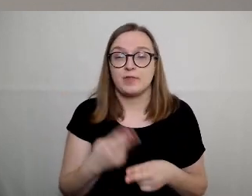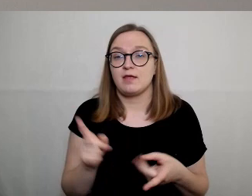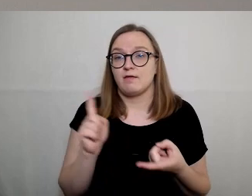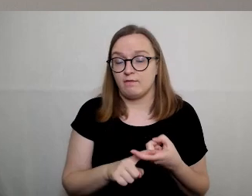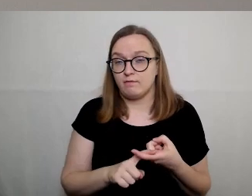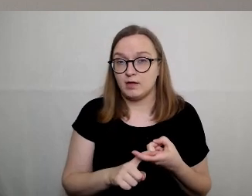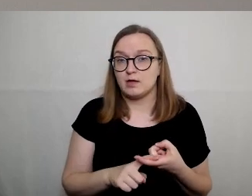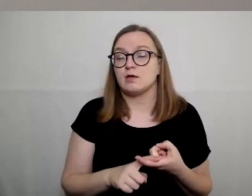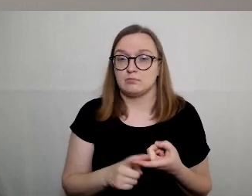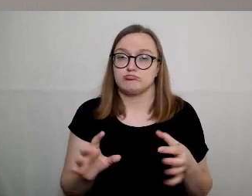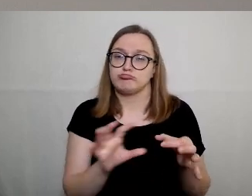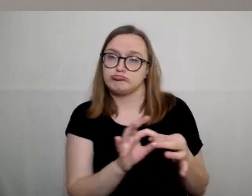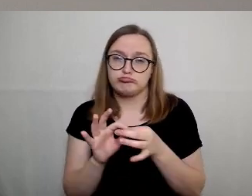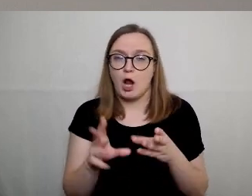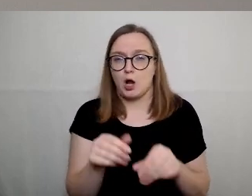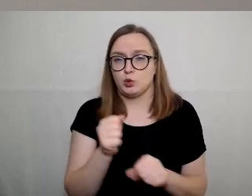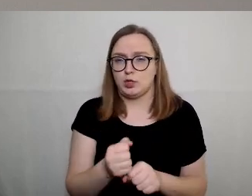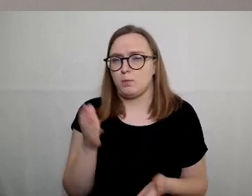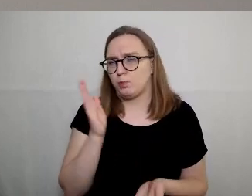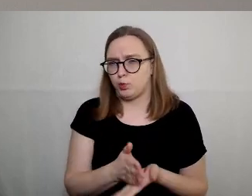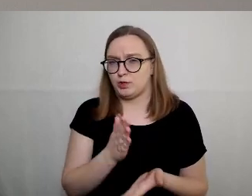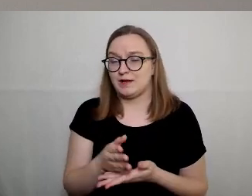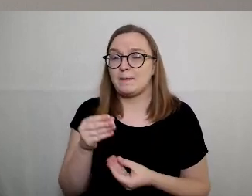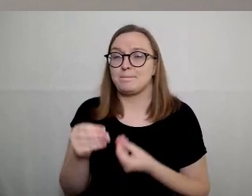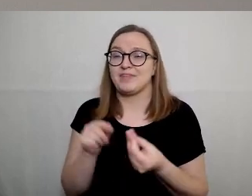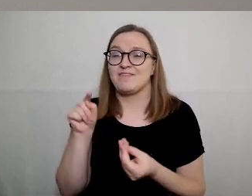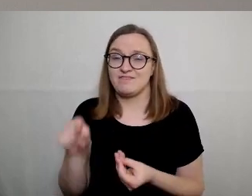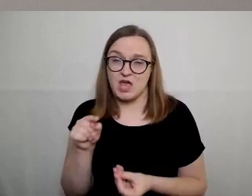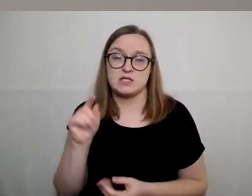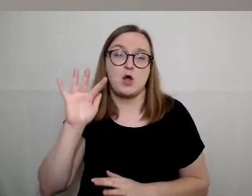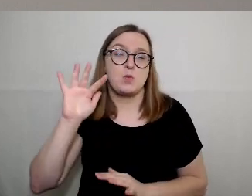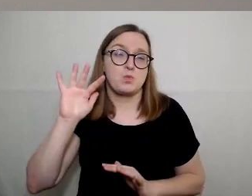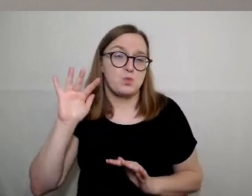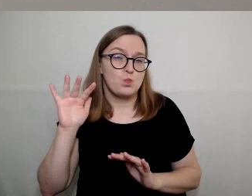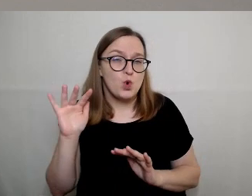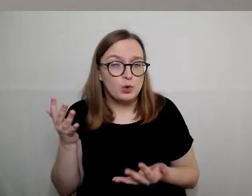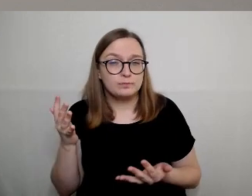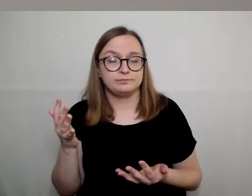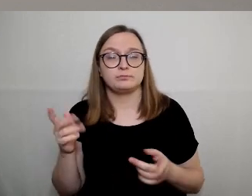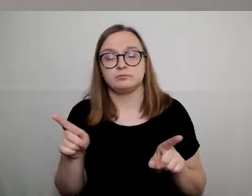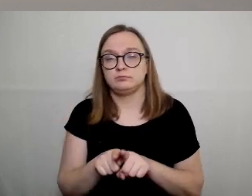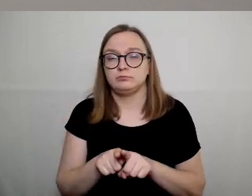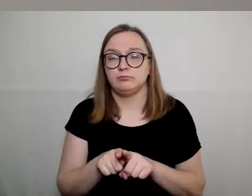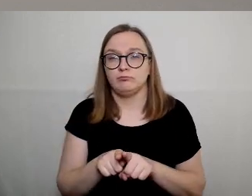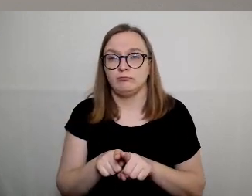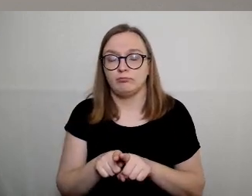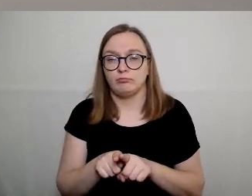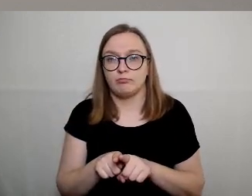būtina. Verslas labiau sugeba galbūt optimizuoti